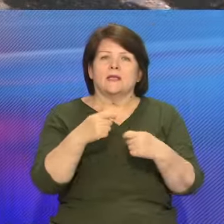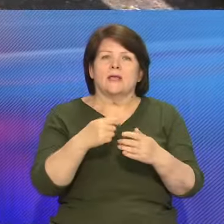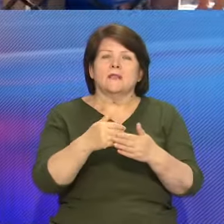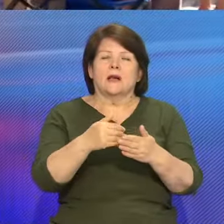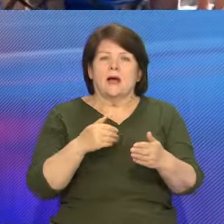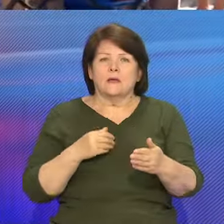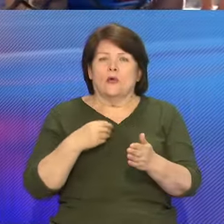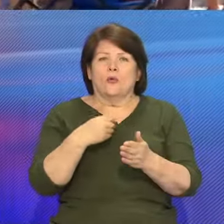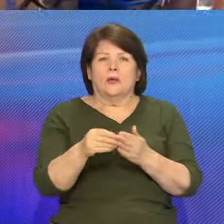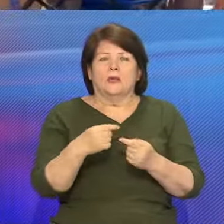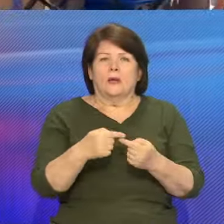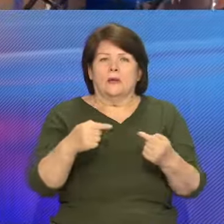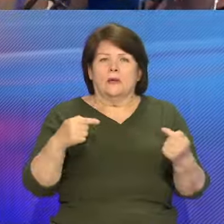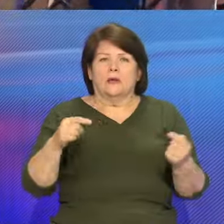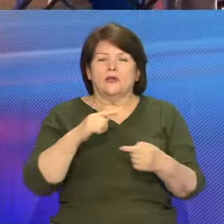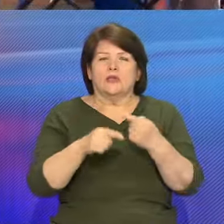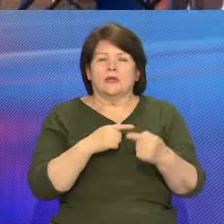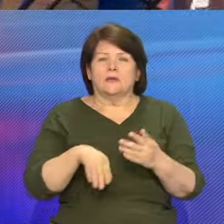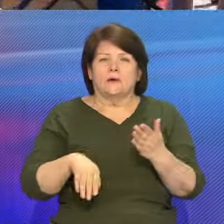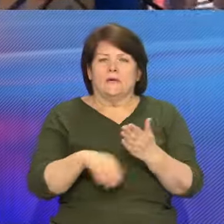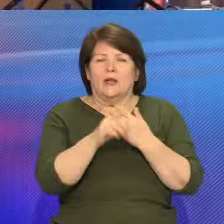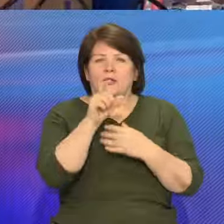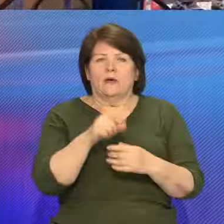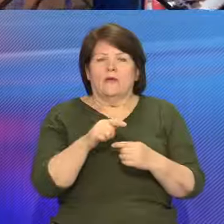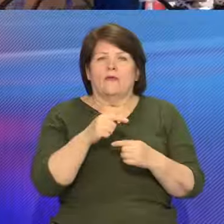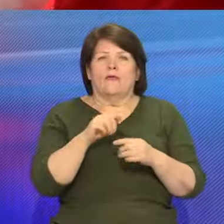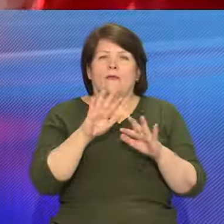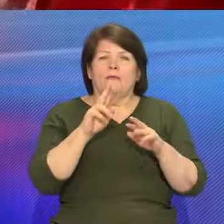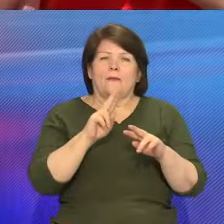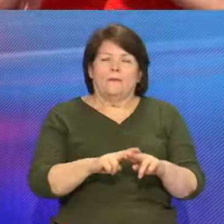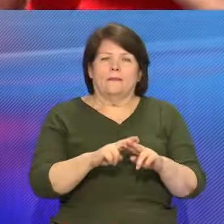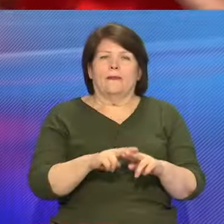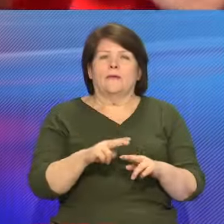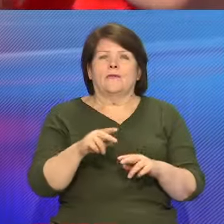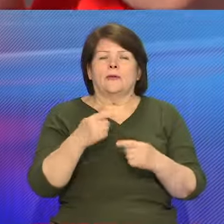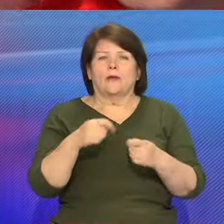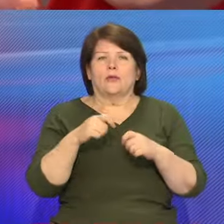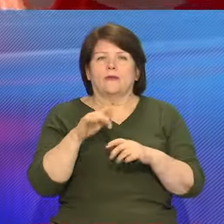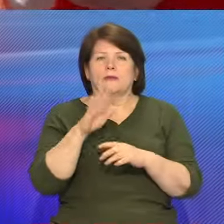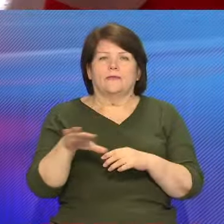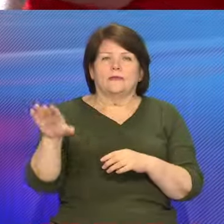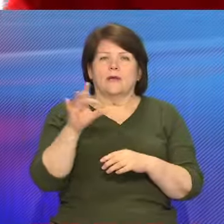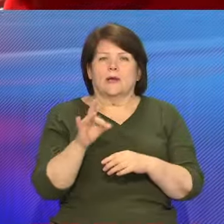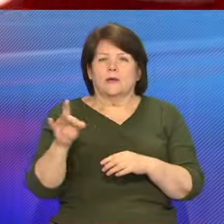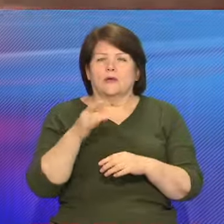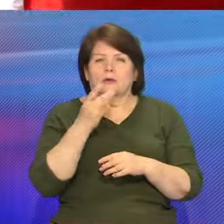набытые школьные прилады праз волонтёров у пунктах разгорнутых у гандлёвых центрах во всех районах